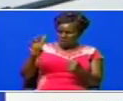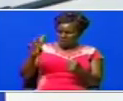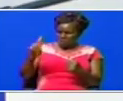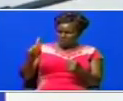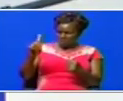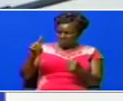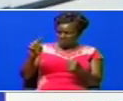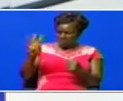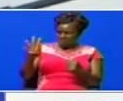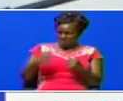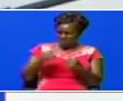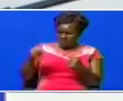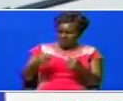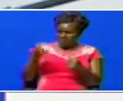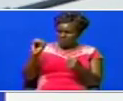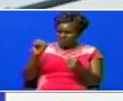149,376,